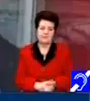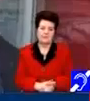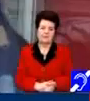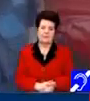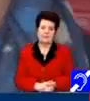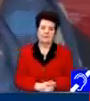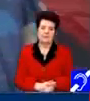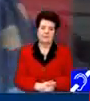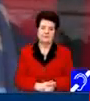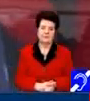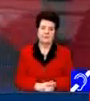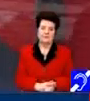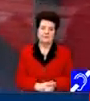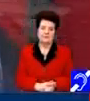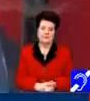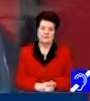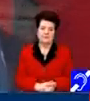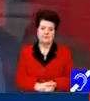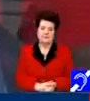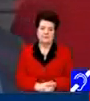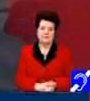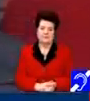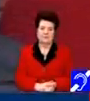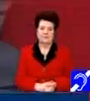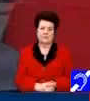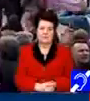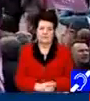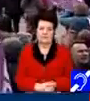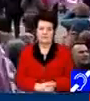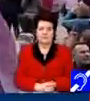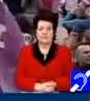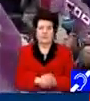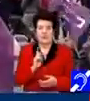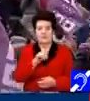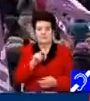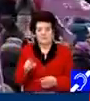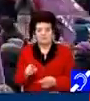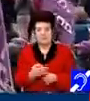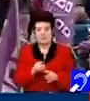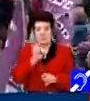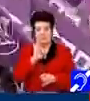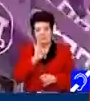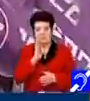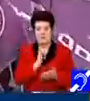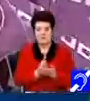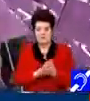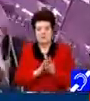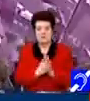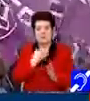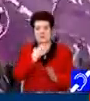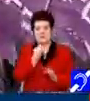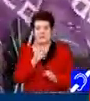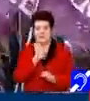esa igualdad efectiva, ¿no? Y no solo de palabra. Printre revendicările feministe se află și situația dificilă